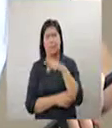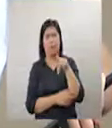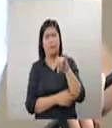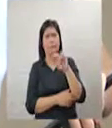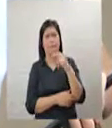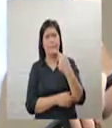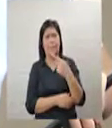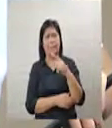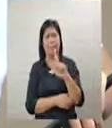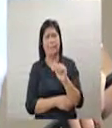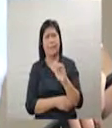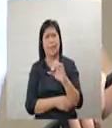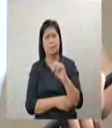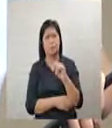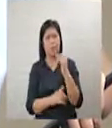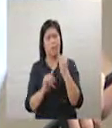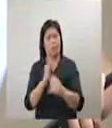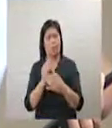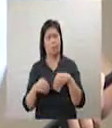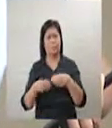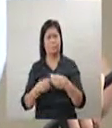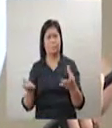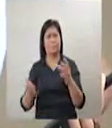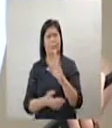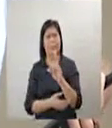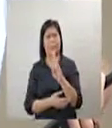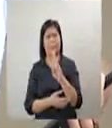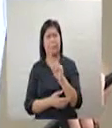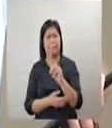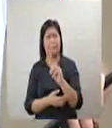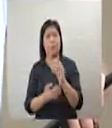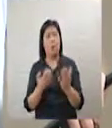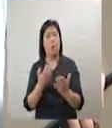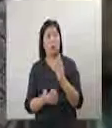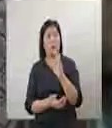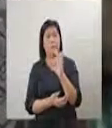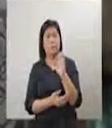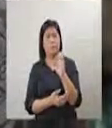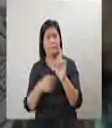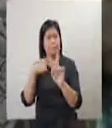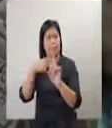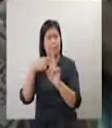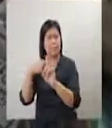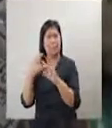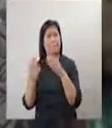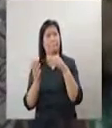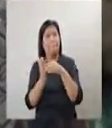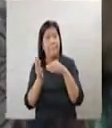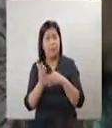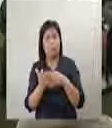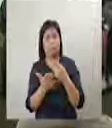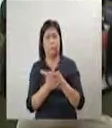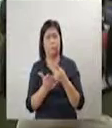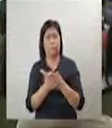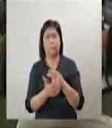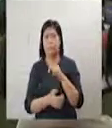almost 700 plus billion pesos ang hindi nagastos ng gobyerno. Sayang